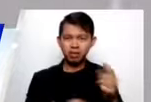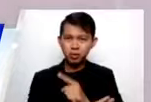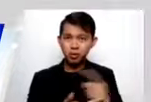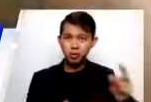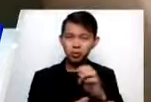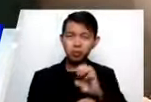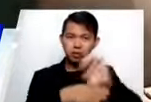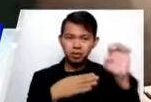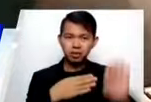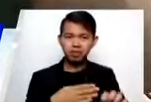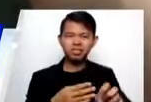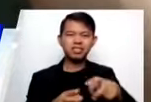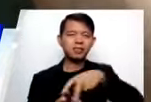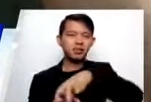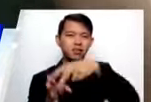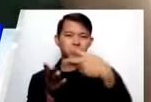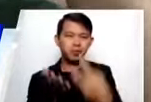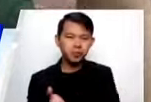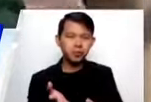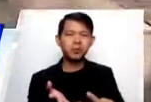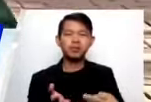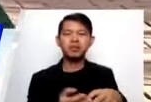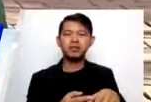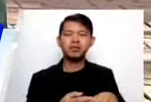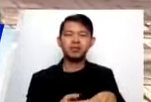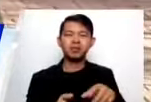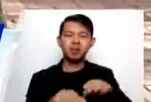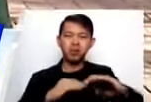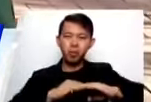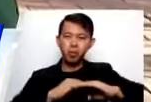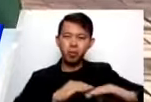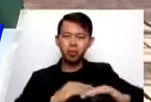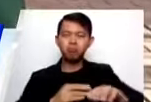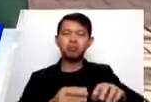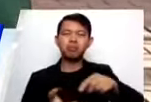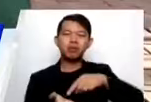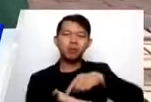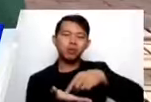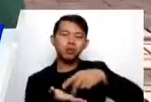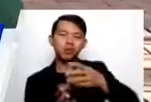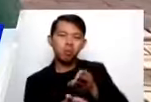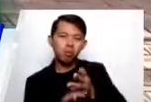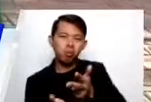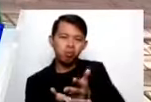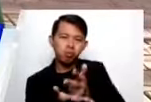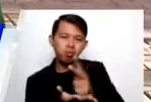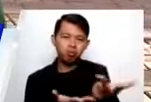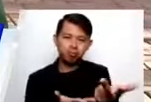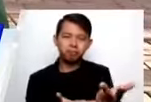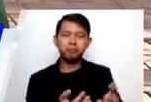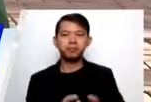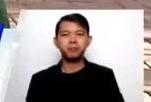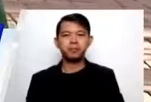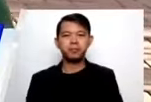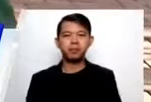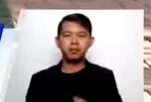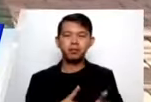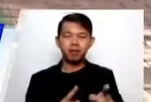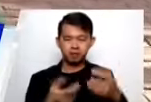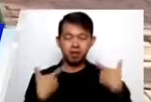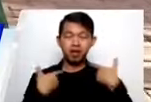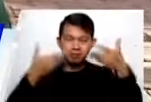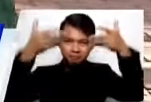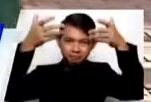daan. Nakakabigla dahil first time namin ma-accident sa... Yung ulo ko tumama sa car pero naka-helmet ako, naka-gears